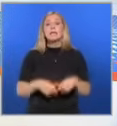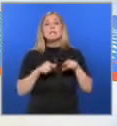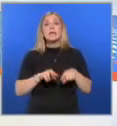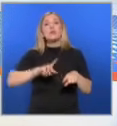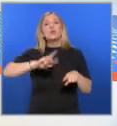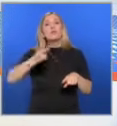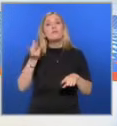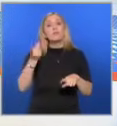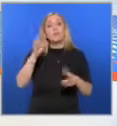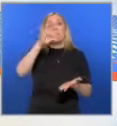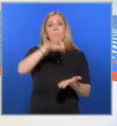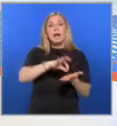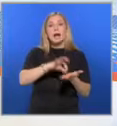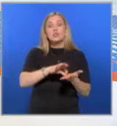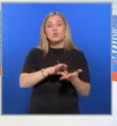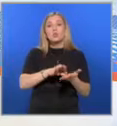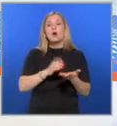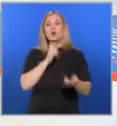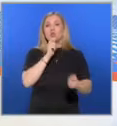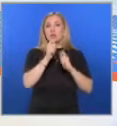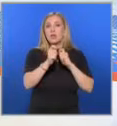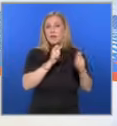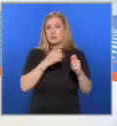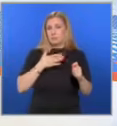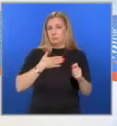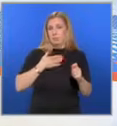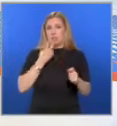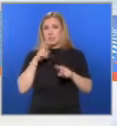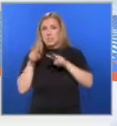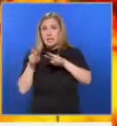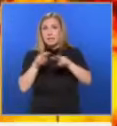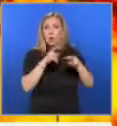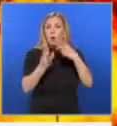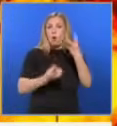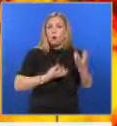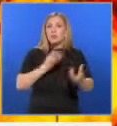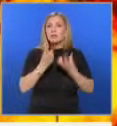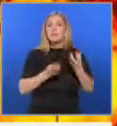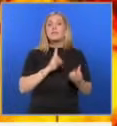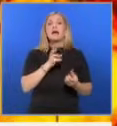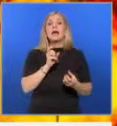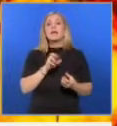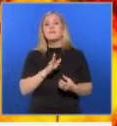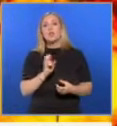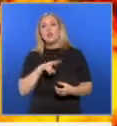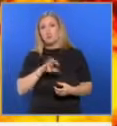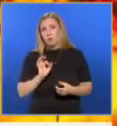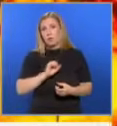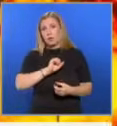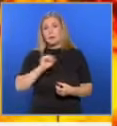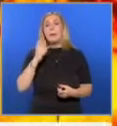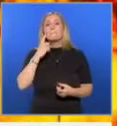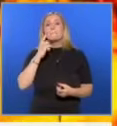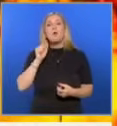Тя следи огъня в Каравелово и Богдан. Не стига, че тези хора толкова трудно преживяха наводнението и останаха без домове.